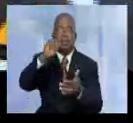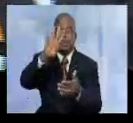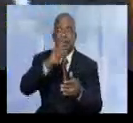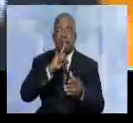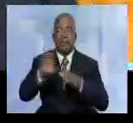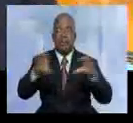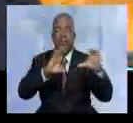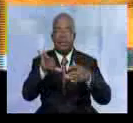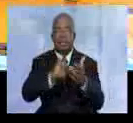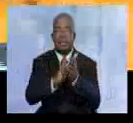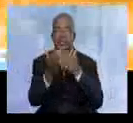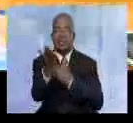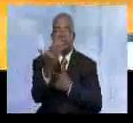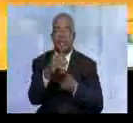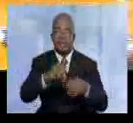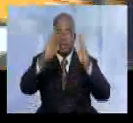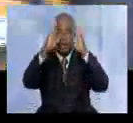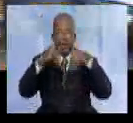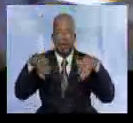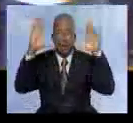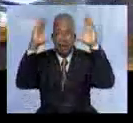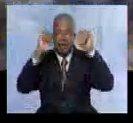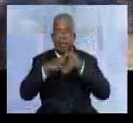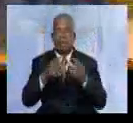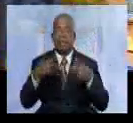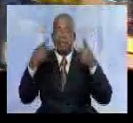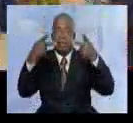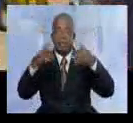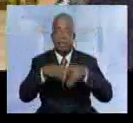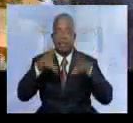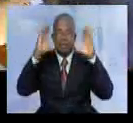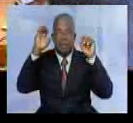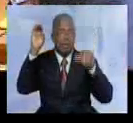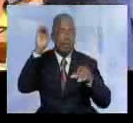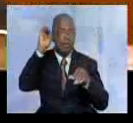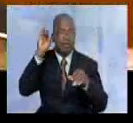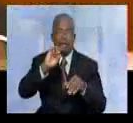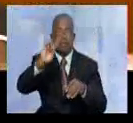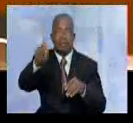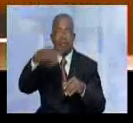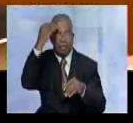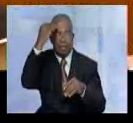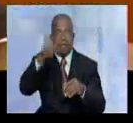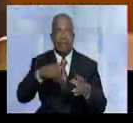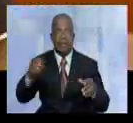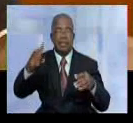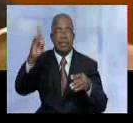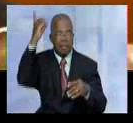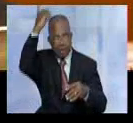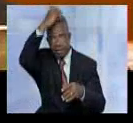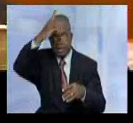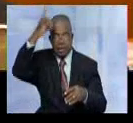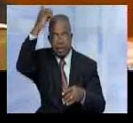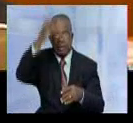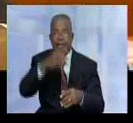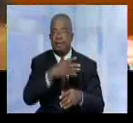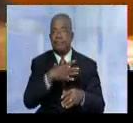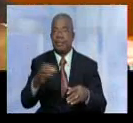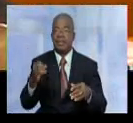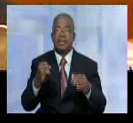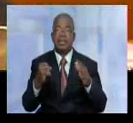au palais présidentiel en présence du chef de l'État. Le premier ministre Daniel Kablan Duncan a dit